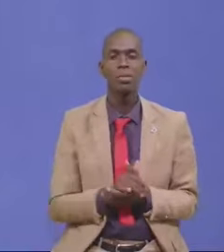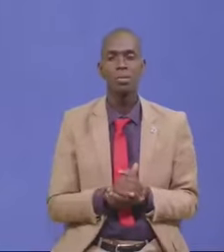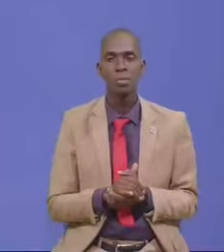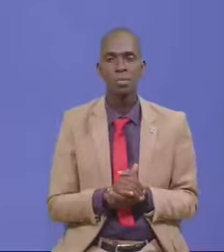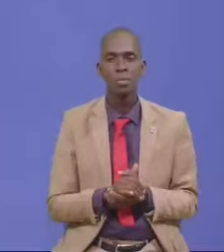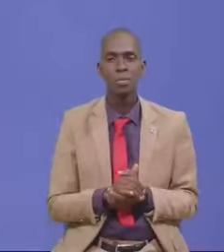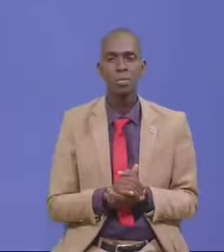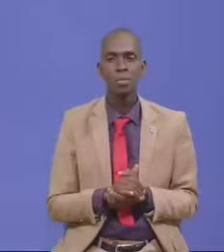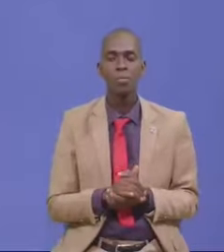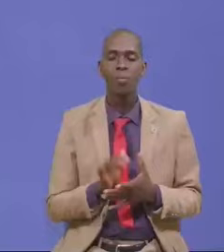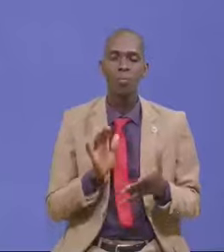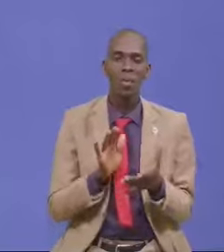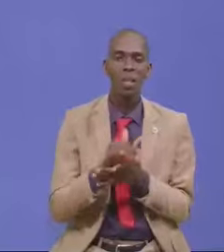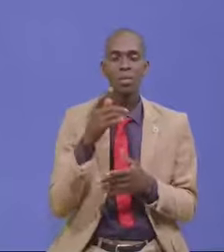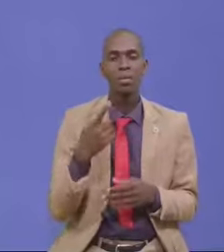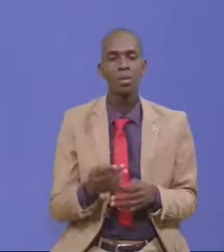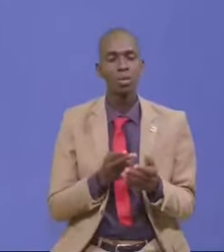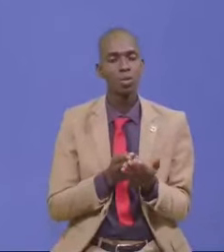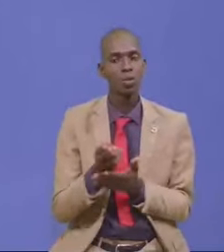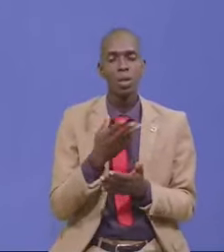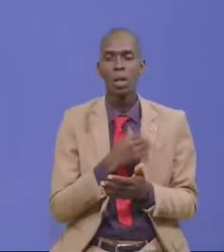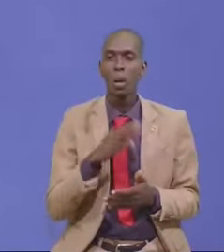Crois la vérité, tu seras sanctifié.